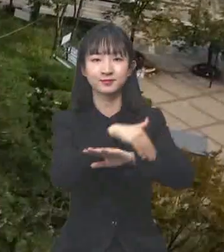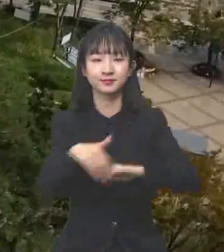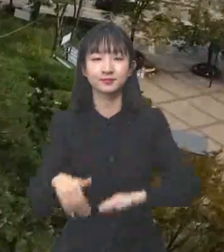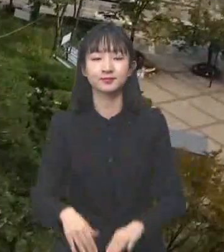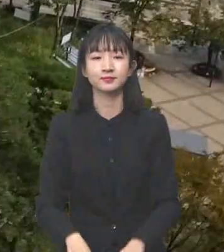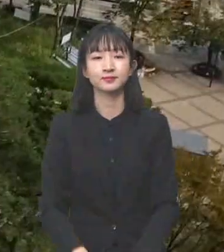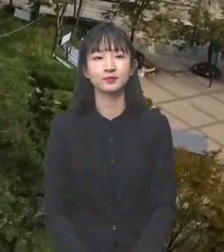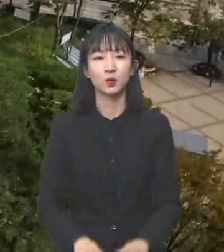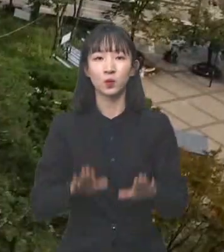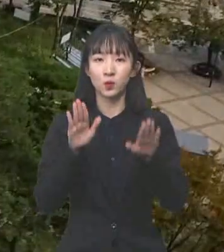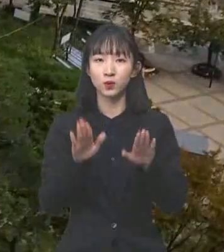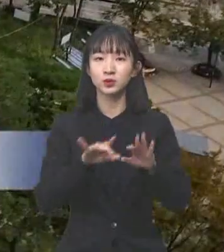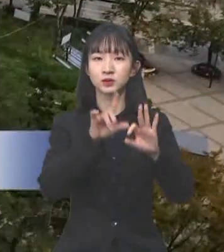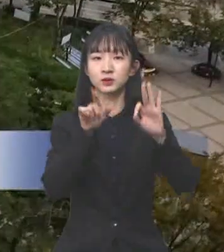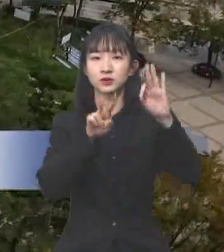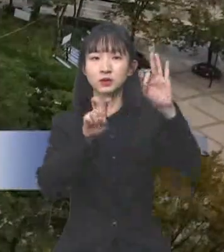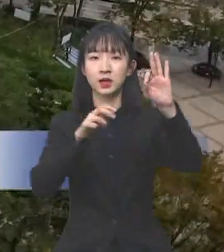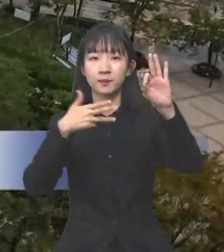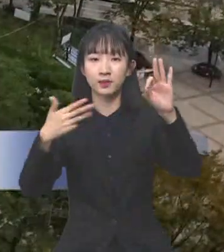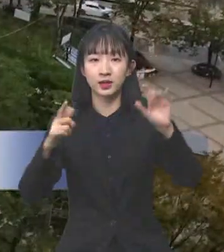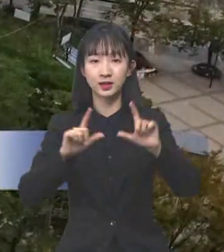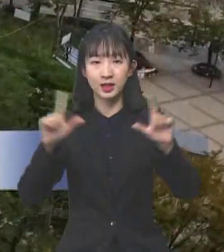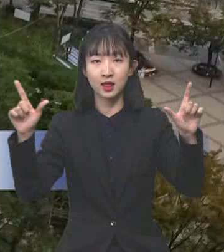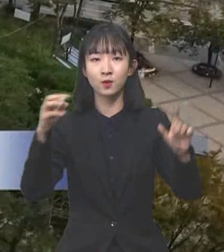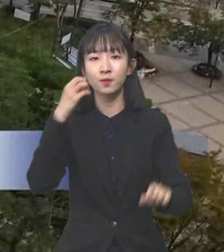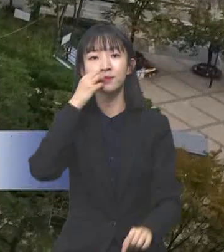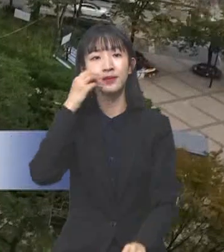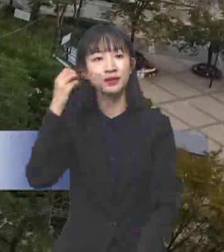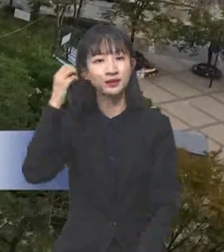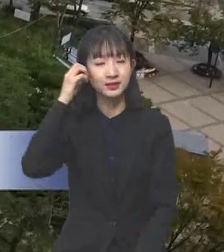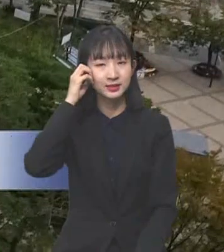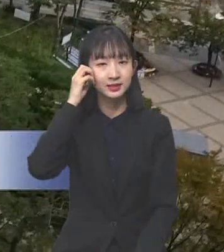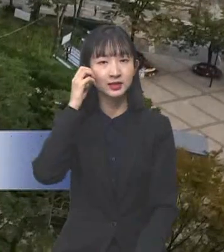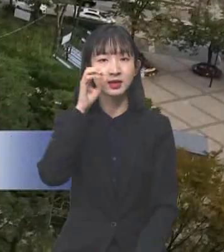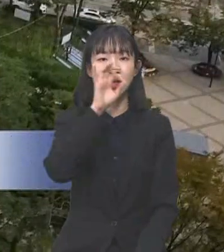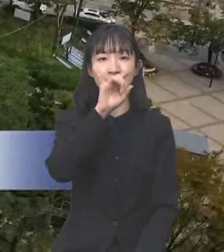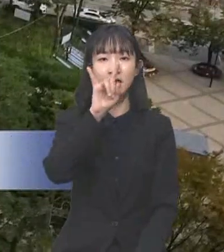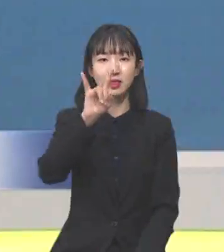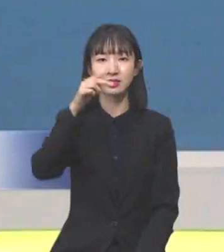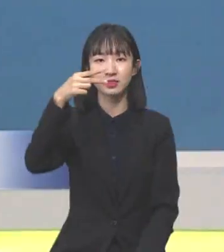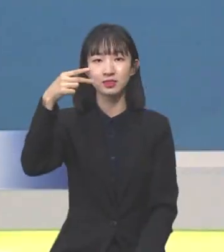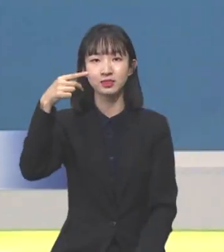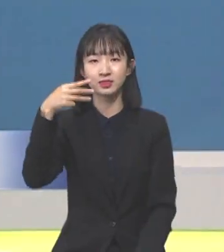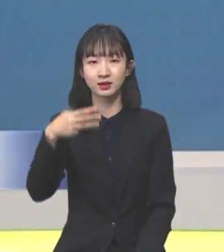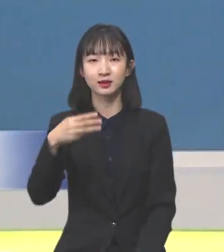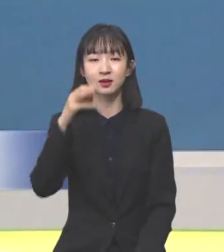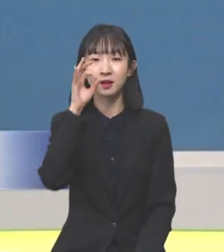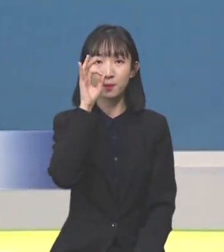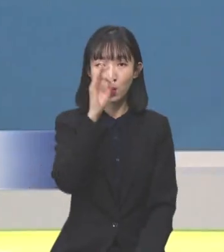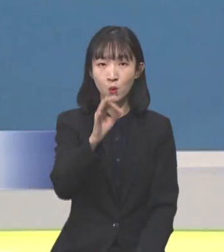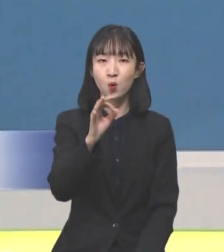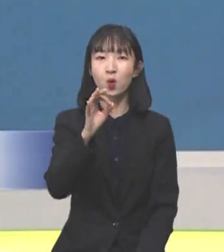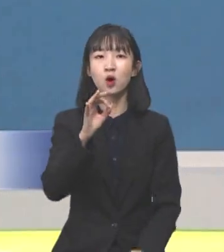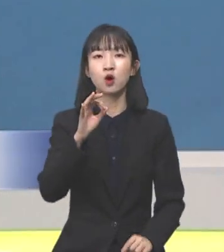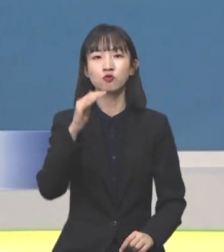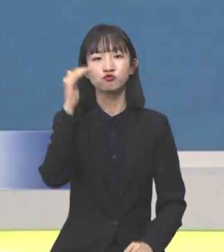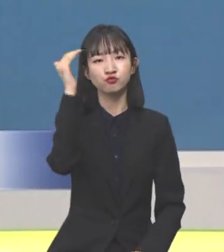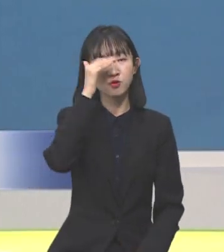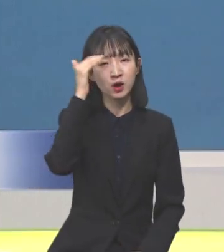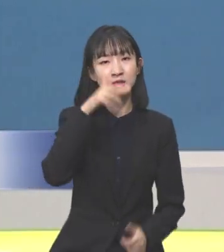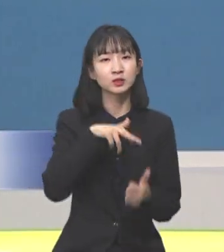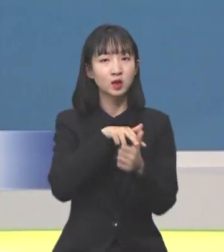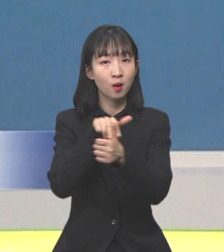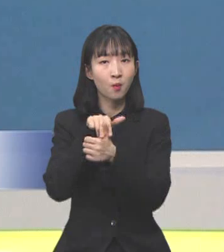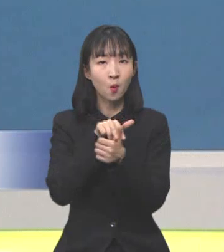인데요 오는 28일 인천에 뜰 홈 페이지를 열어서 인천에 뜰의 다양한 즐길거리와 볼거리 정보를 시민